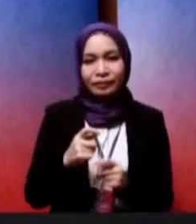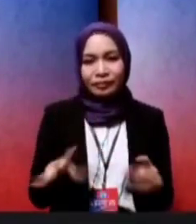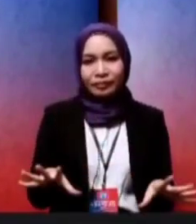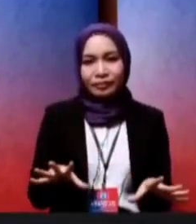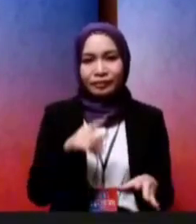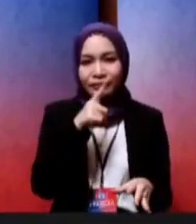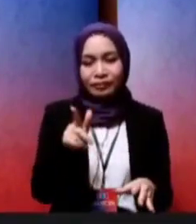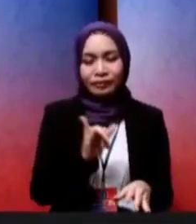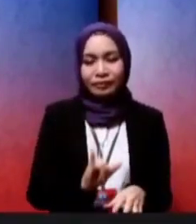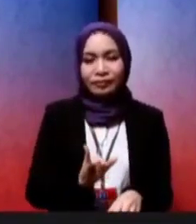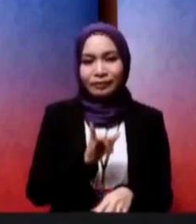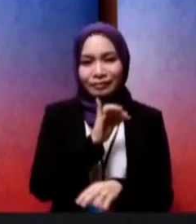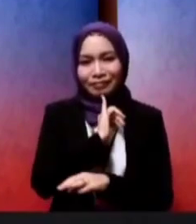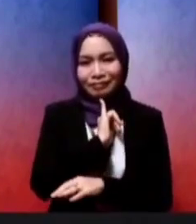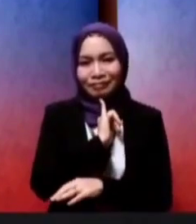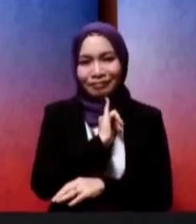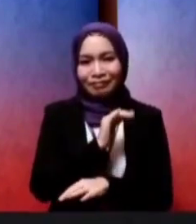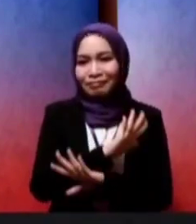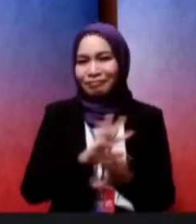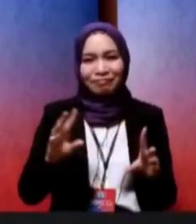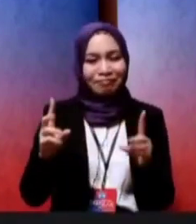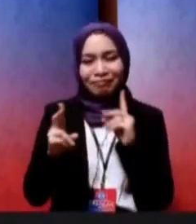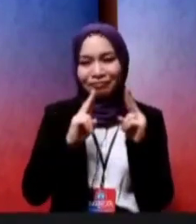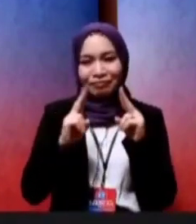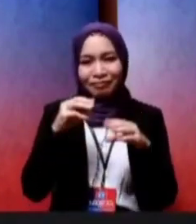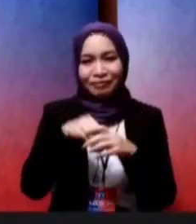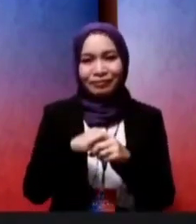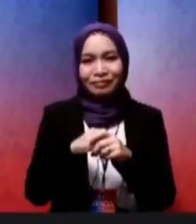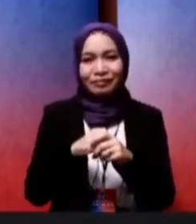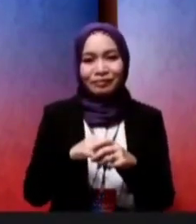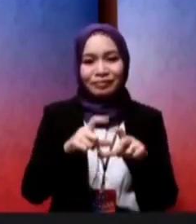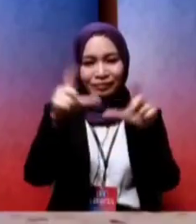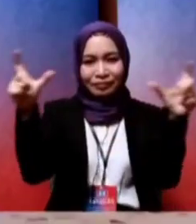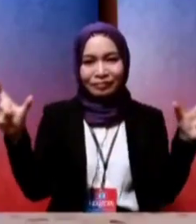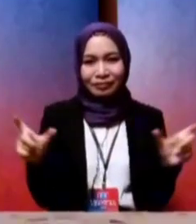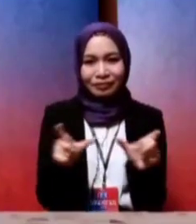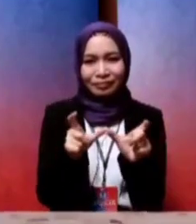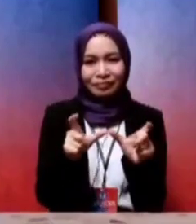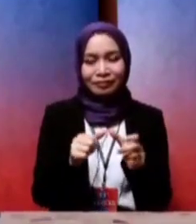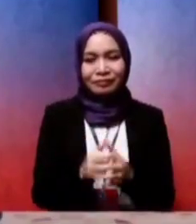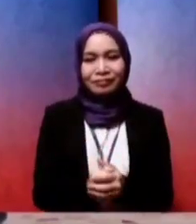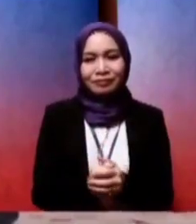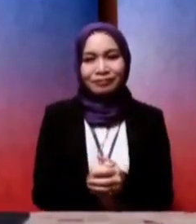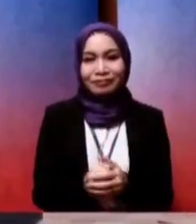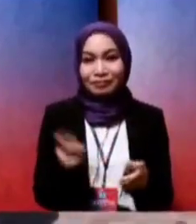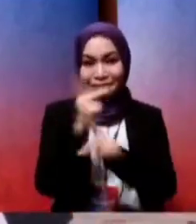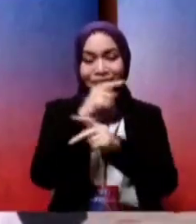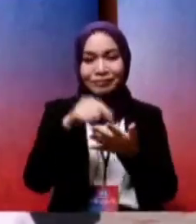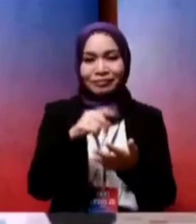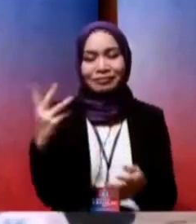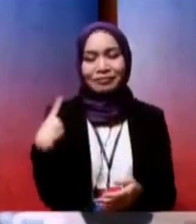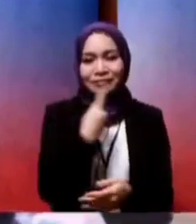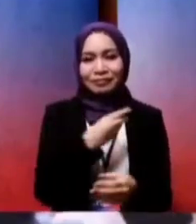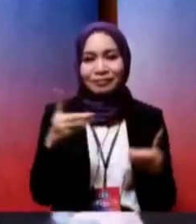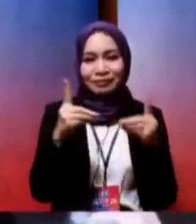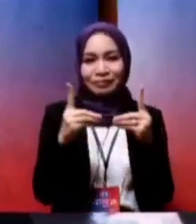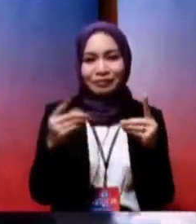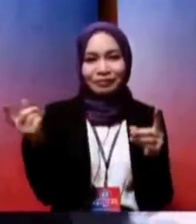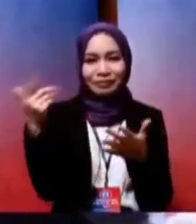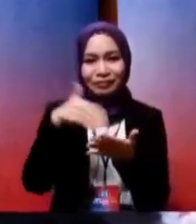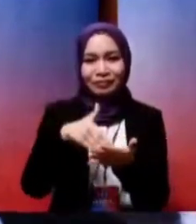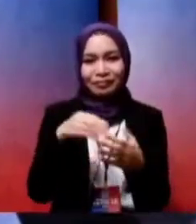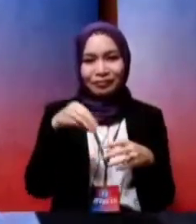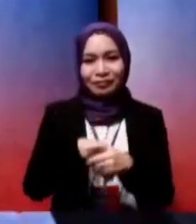kresamdulillah sekali lagi dalam Kongres keadilan yang ke 17 yang ke-17 saudara-saudari